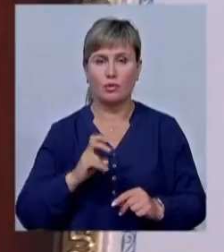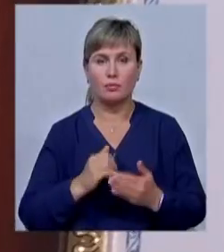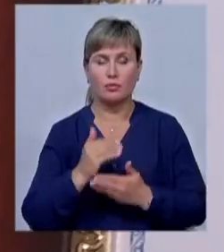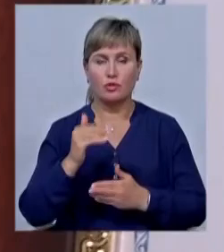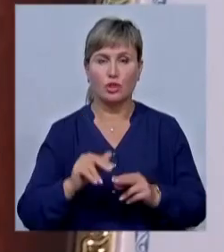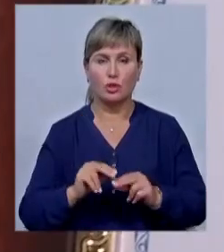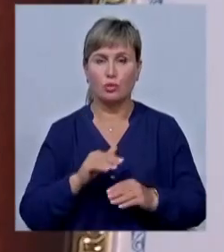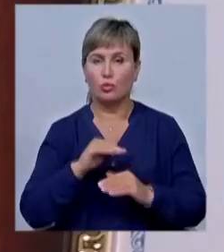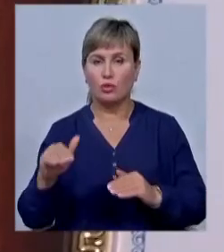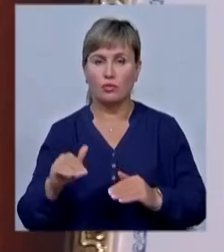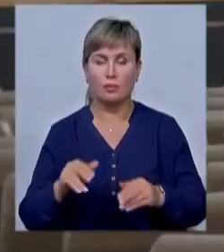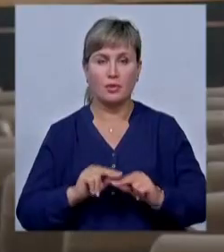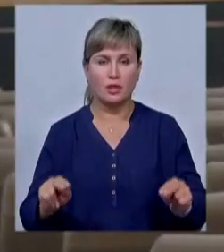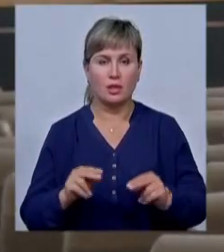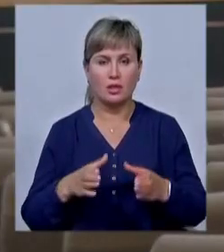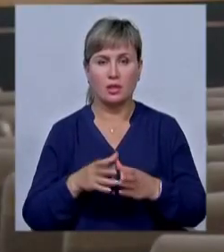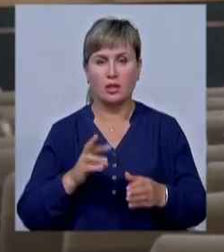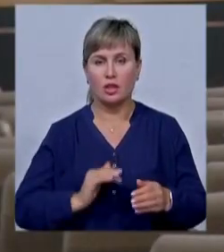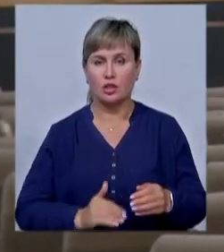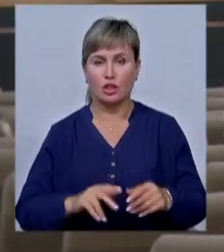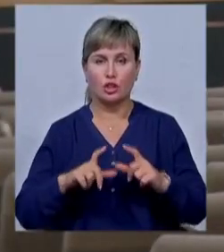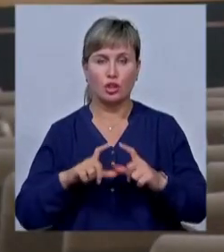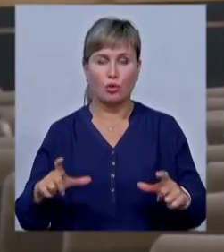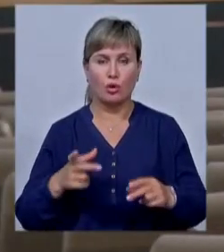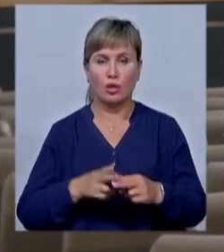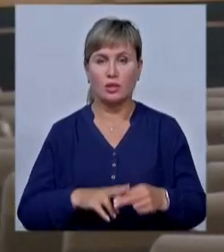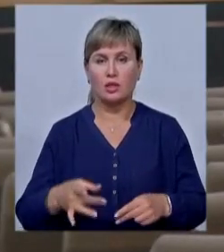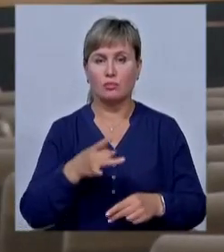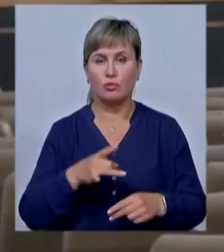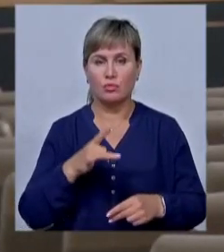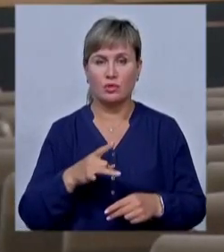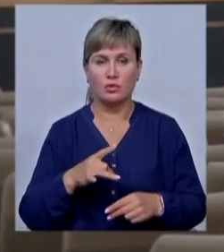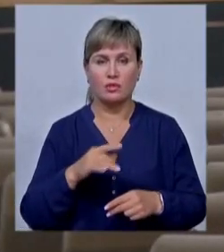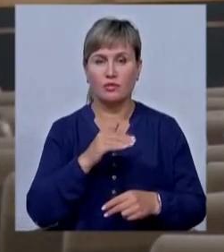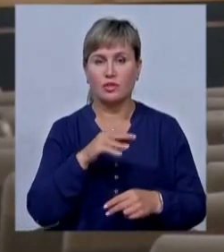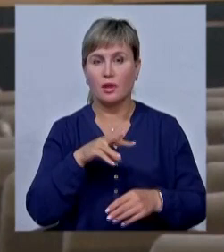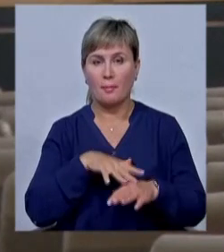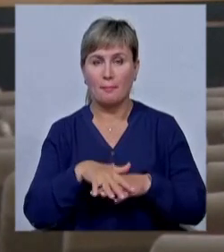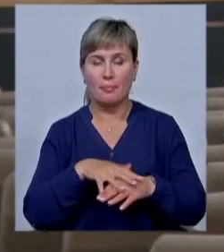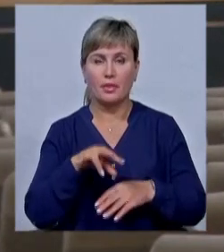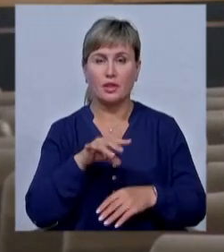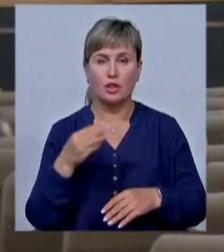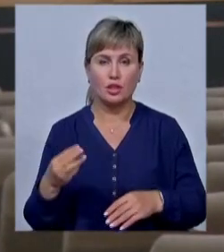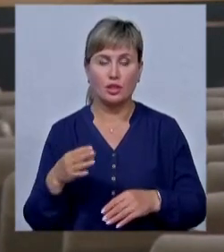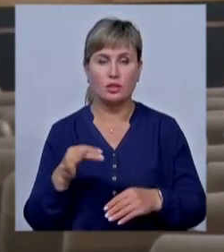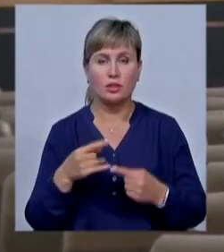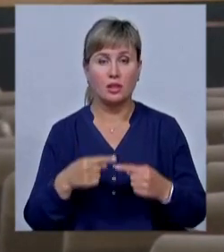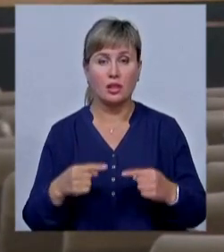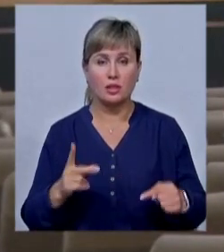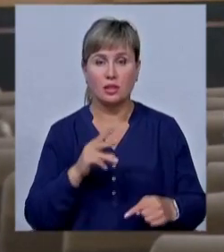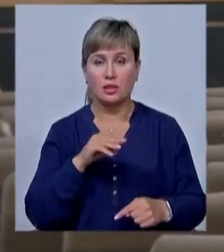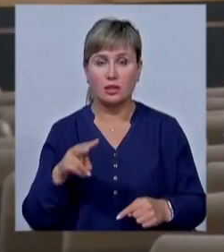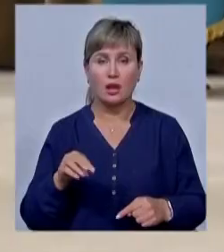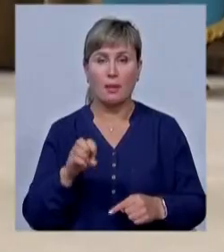уровня педагогического коллектива. Для частной школы конкурировать с республиканскими физмат-школами, с низшими, и с котелами это очень тяжело, а